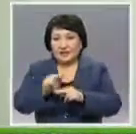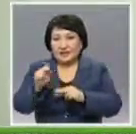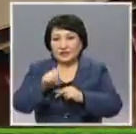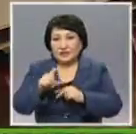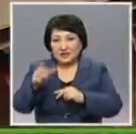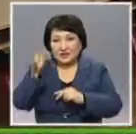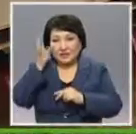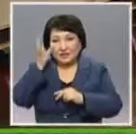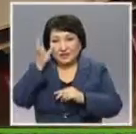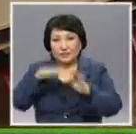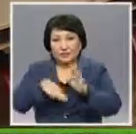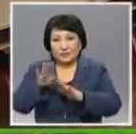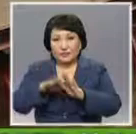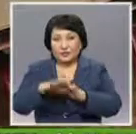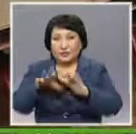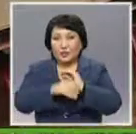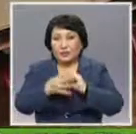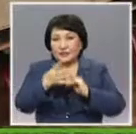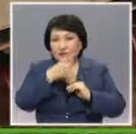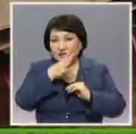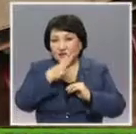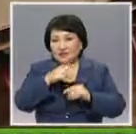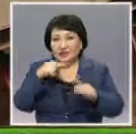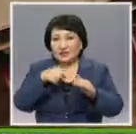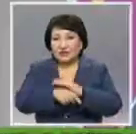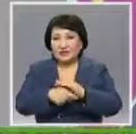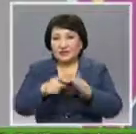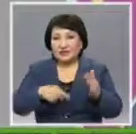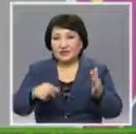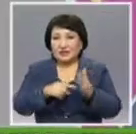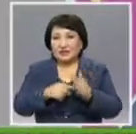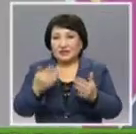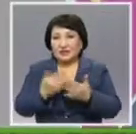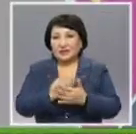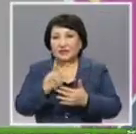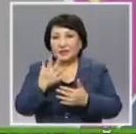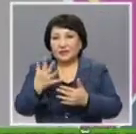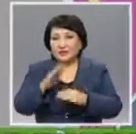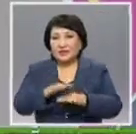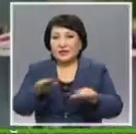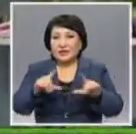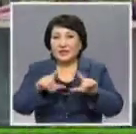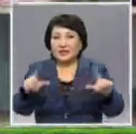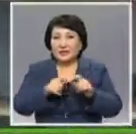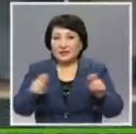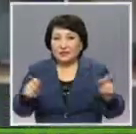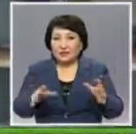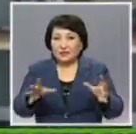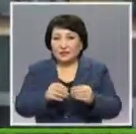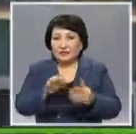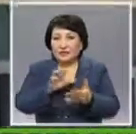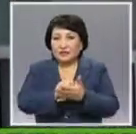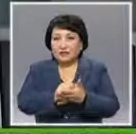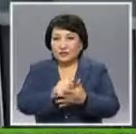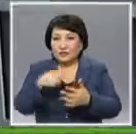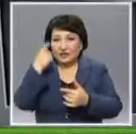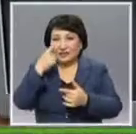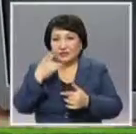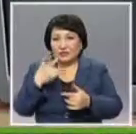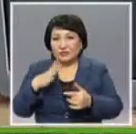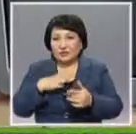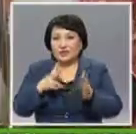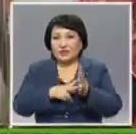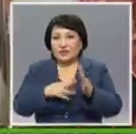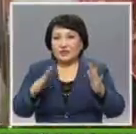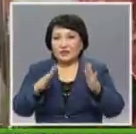отырады. Соңғы 5 жыл ішінде алып шаһарда жаңадан 25 балабақша ашылған. Сонымен қатар жалға алушылар меншігінде болған 7